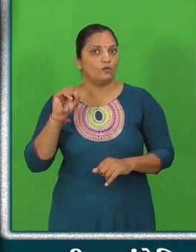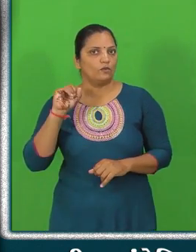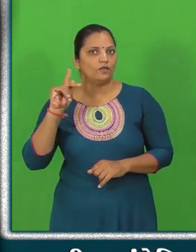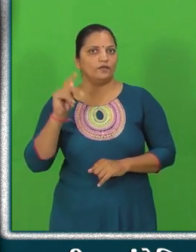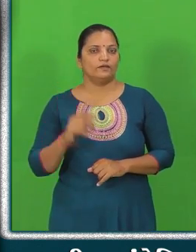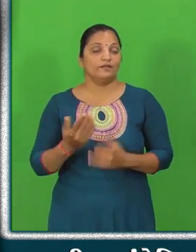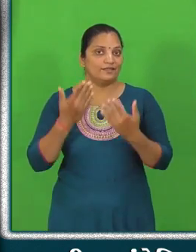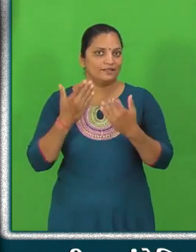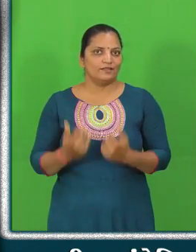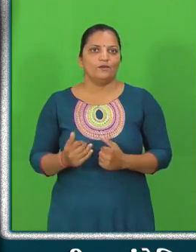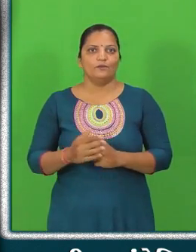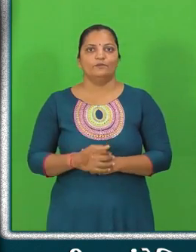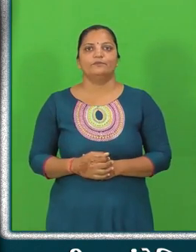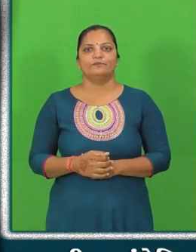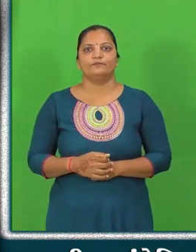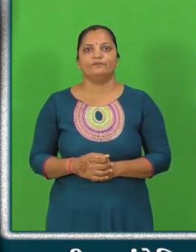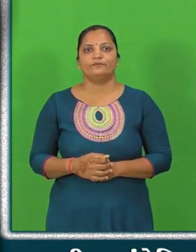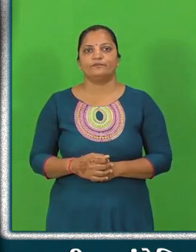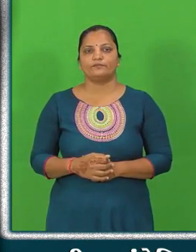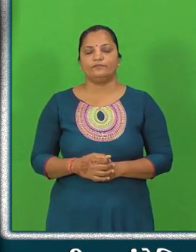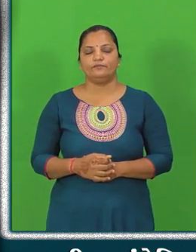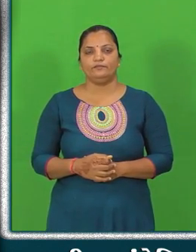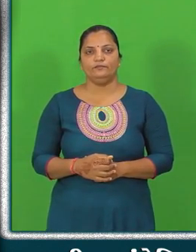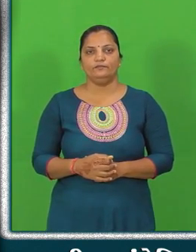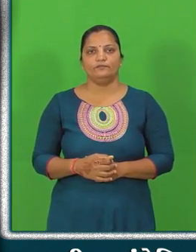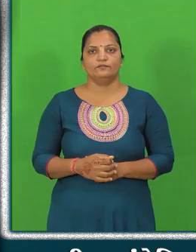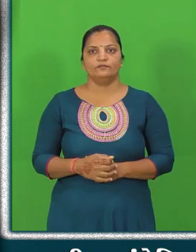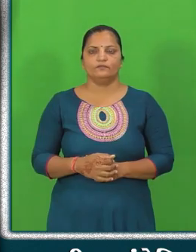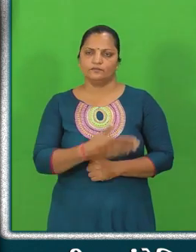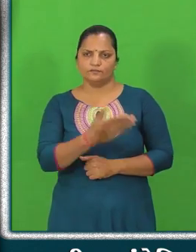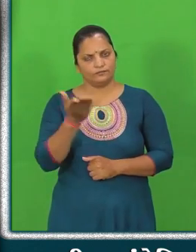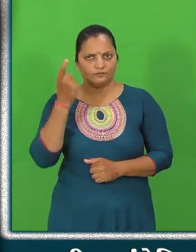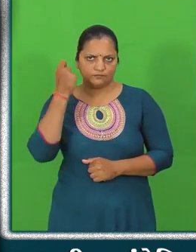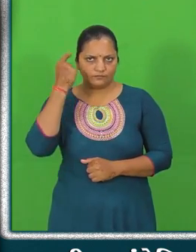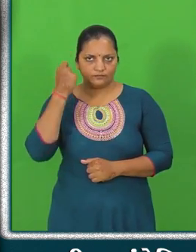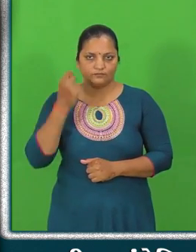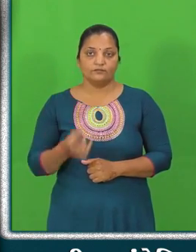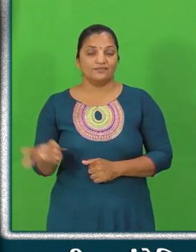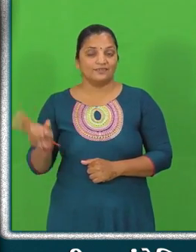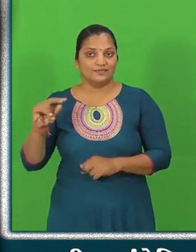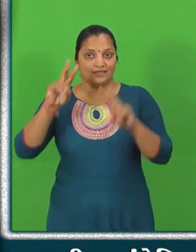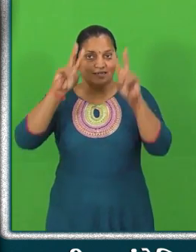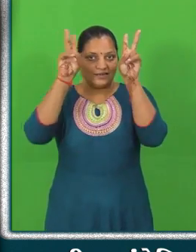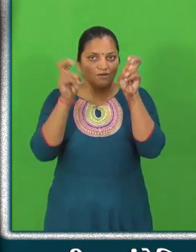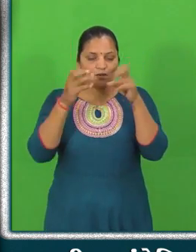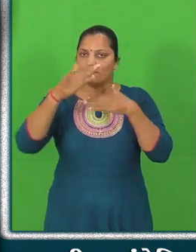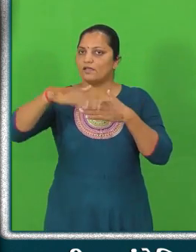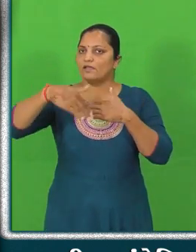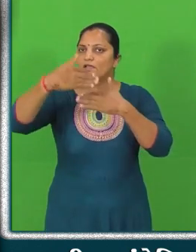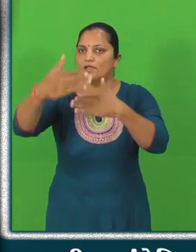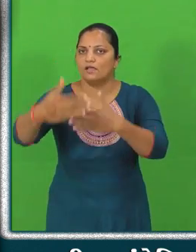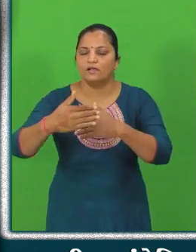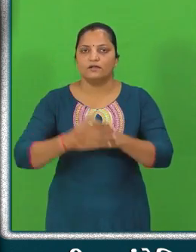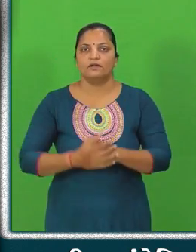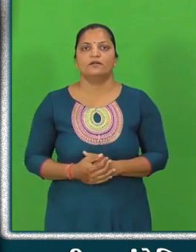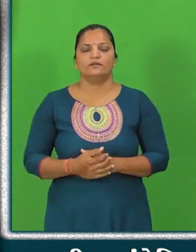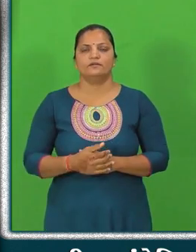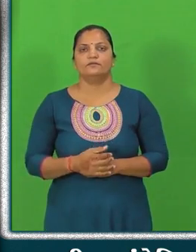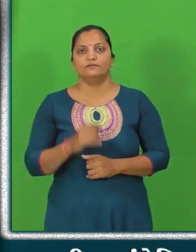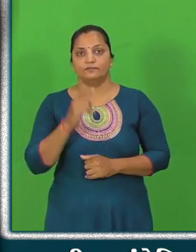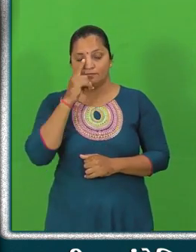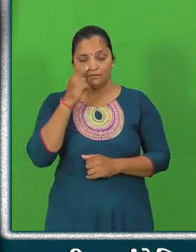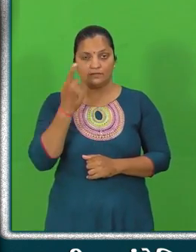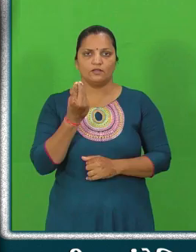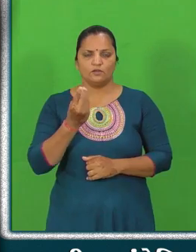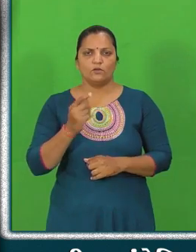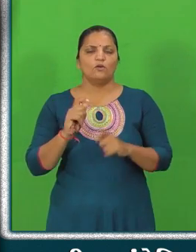ઓકે, ચલો હવે આપણે આ વસ્તુને આપણે બધા સમજી લીધી. ચલો હવે આપણે નેક્સ્ટ ટોપિક ઉપર જઈએ. તમારે,